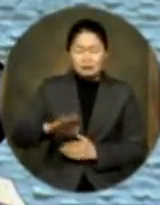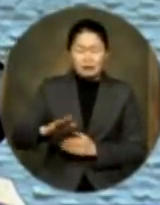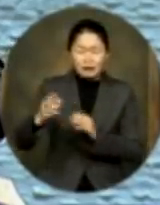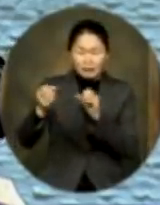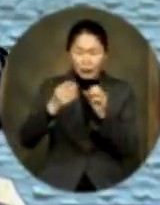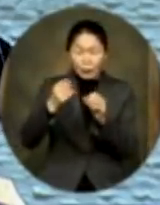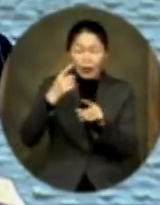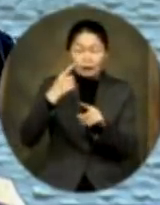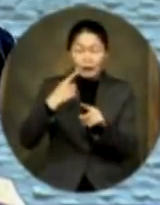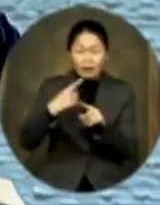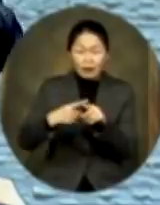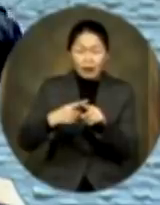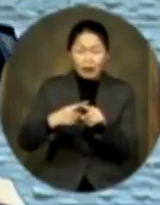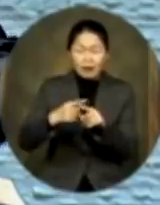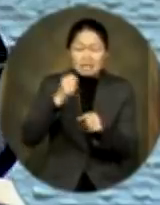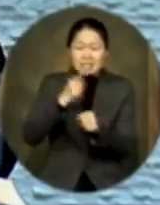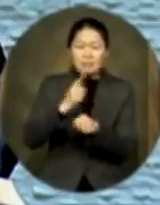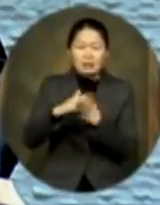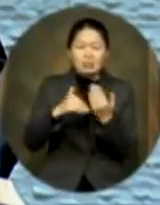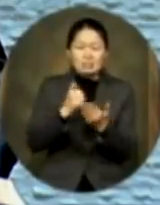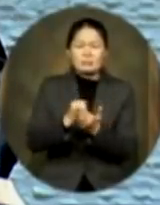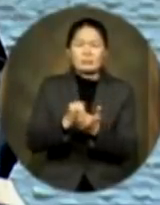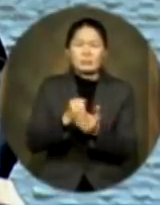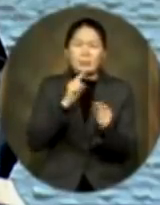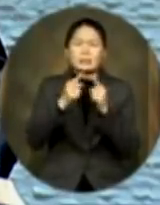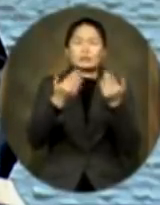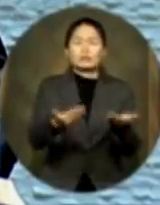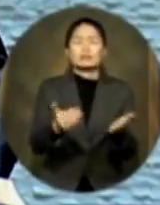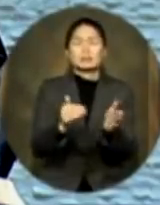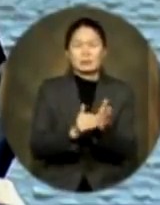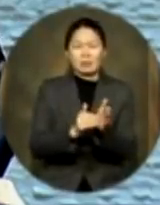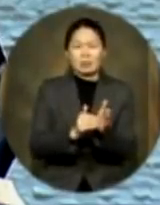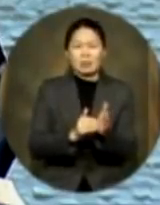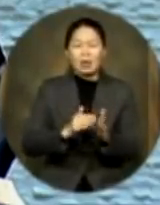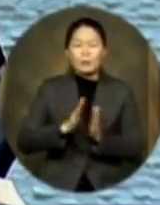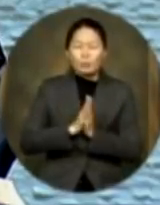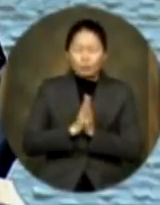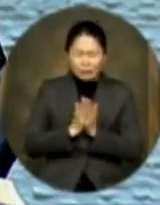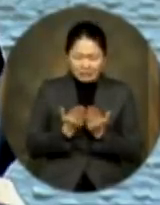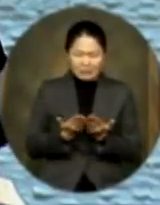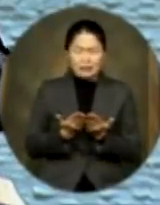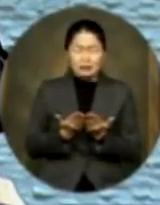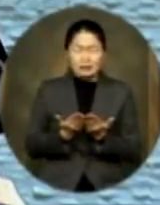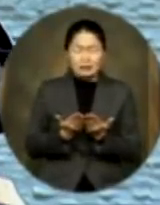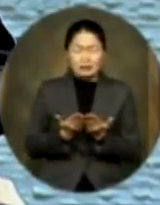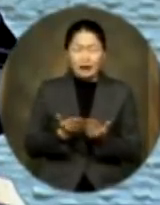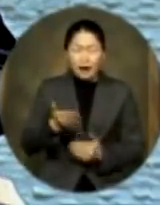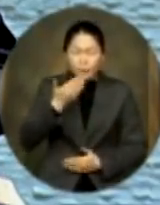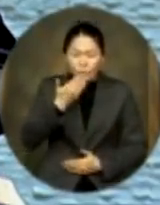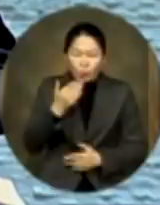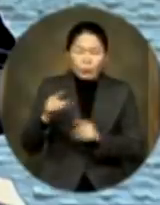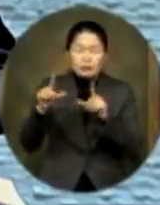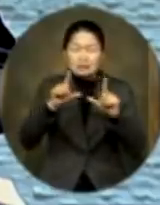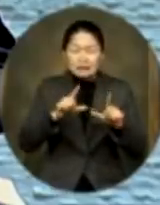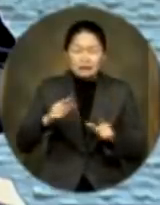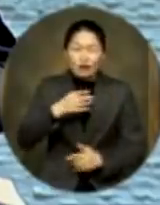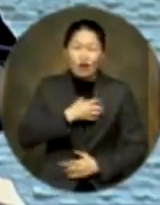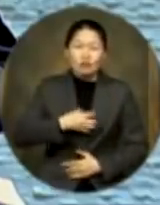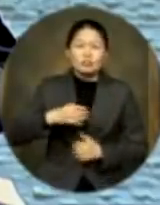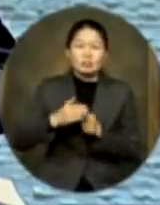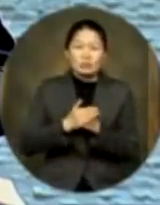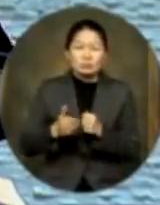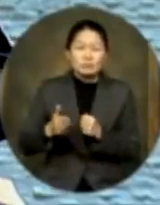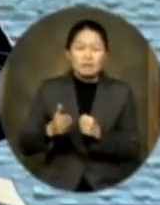나누다가 하나님은 이미 말씀을 다 해주셨어요 본인이 먹고 사람 걱정 때문에